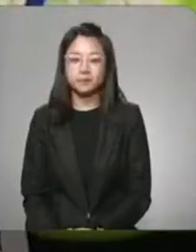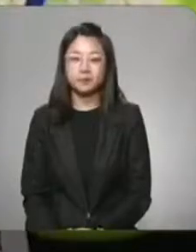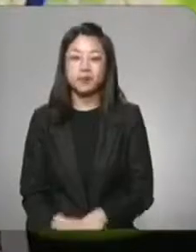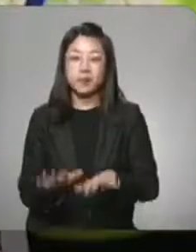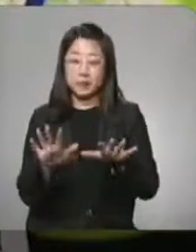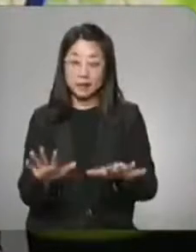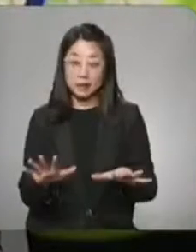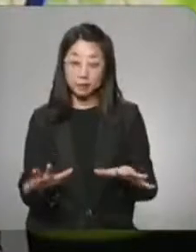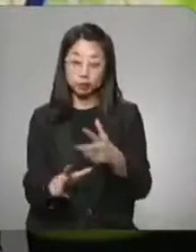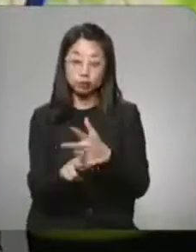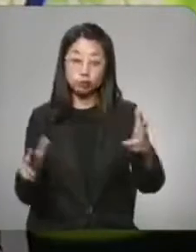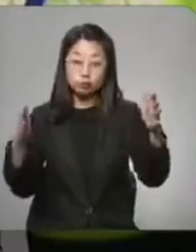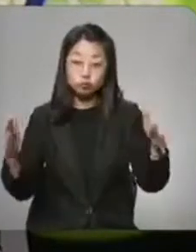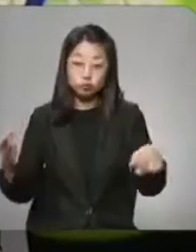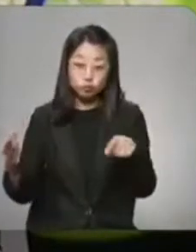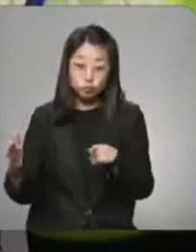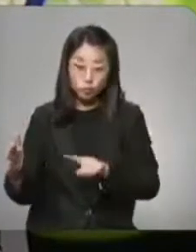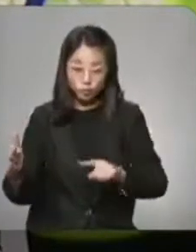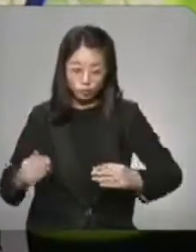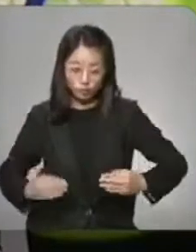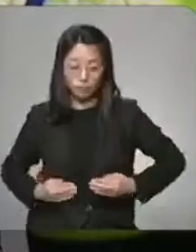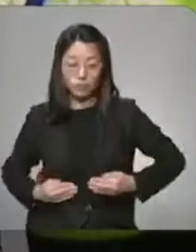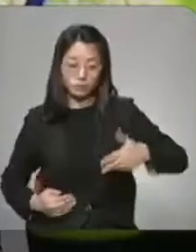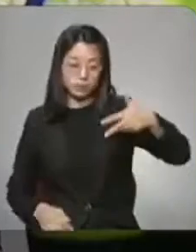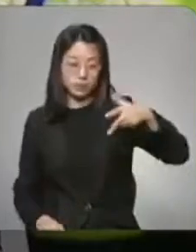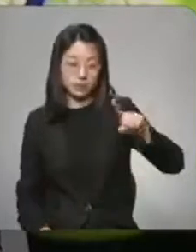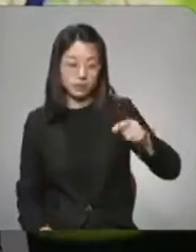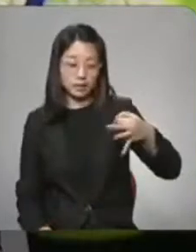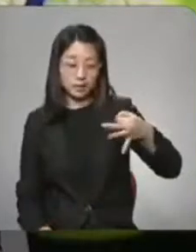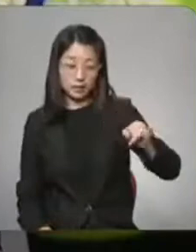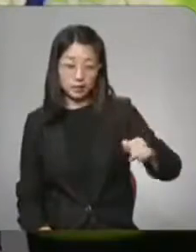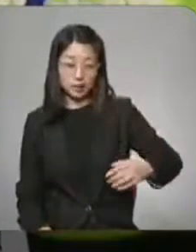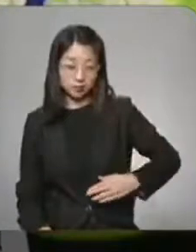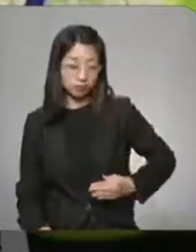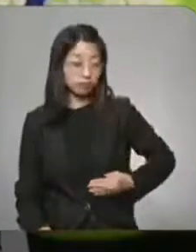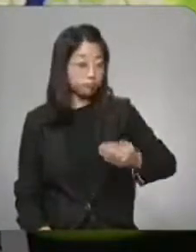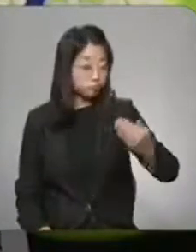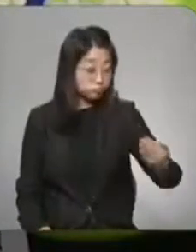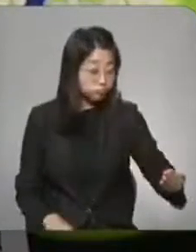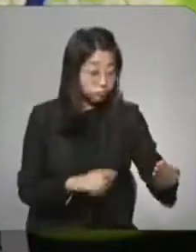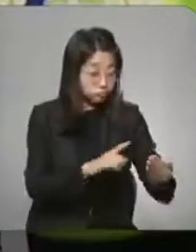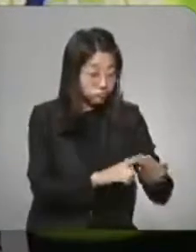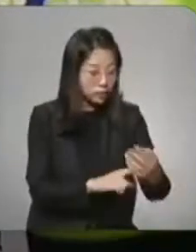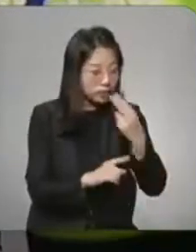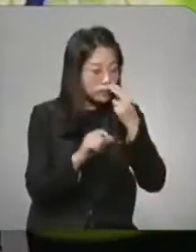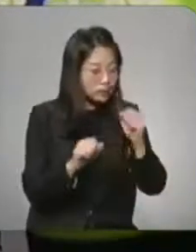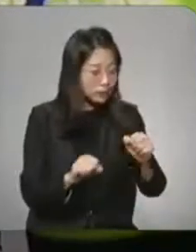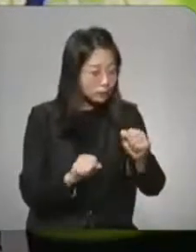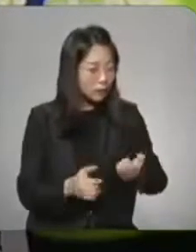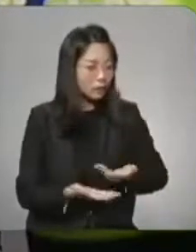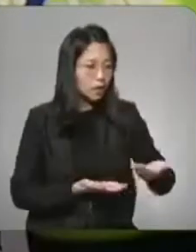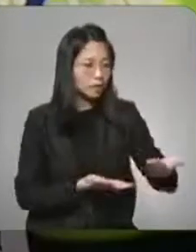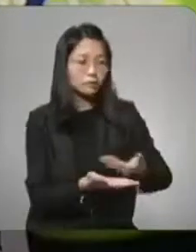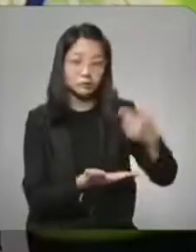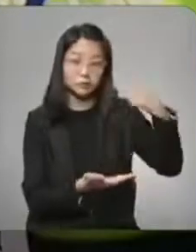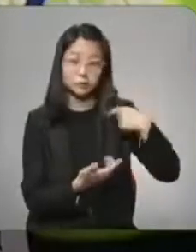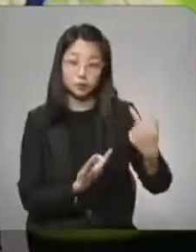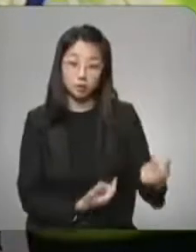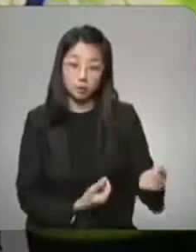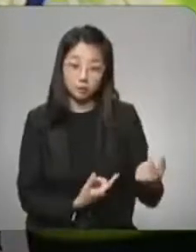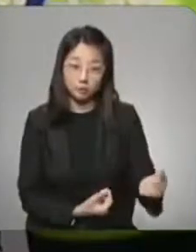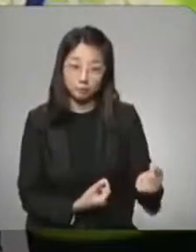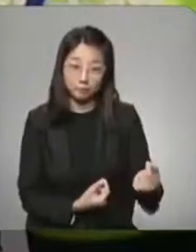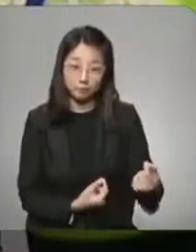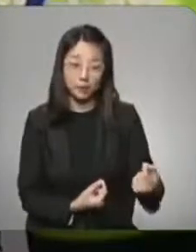이번 추는 장기 기증자의 희생정신을 기리는 생명나눔 주관 인데요 강원도에서는 장기기증 인과 이식 인들이